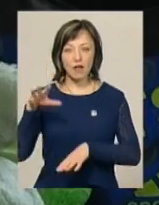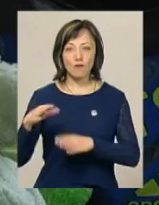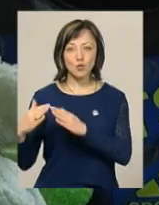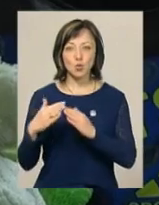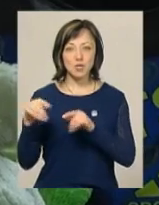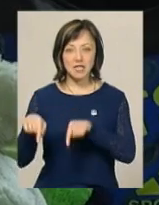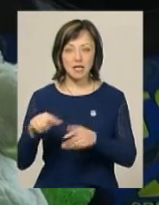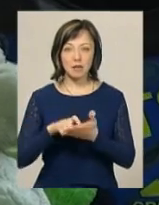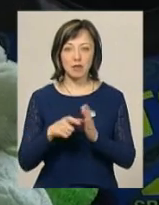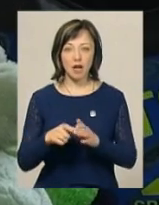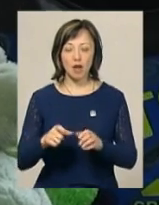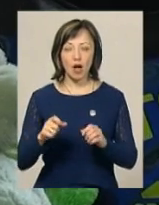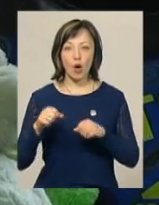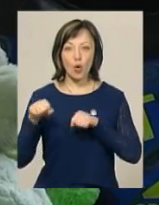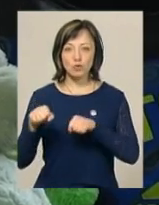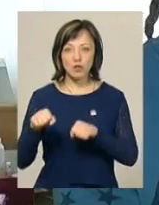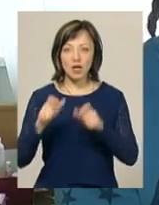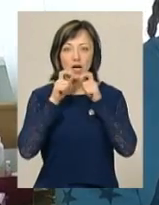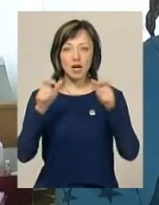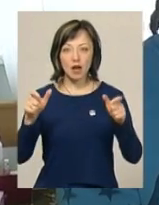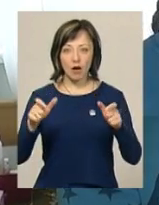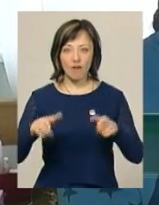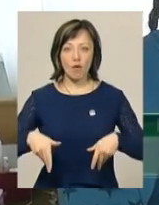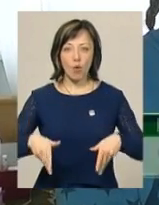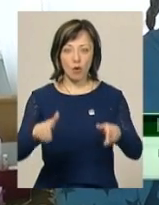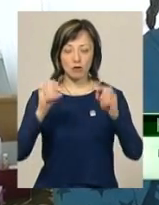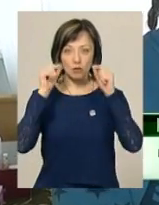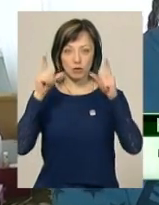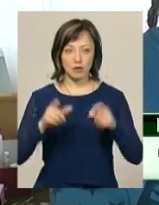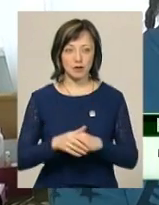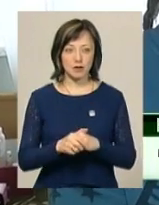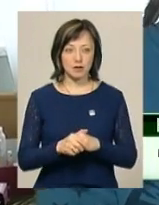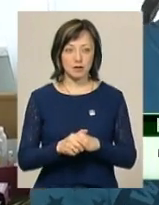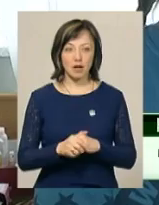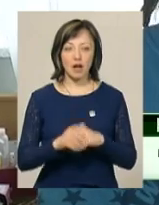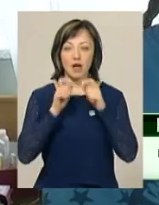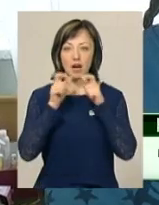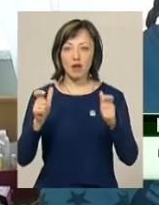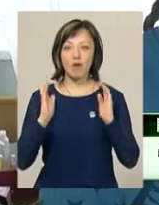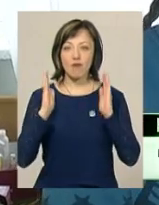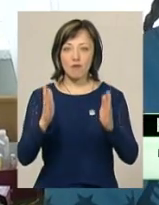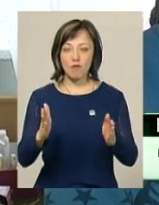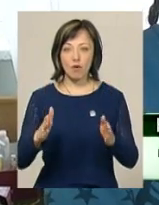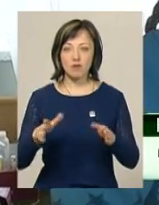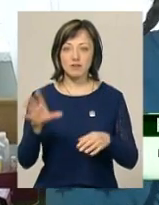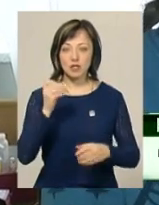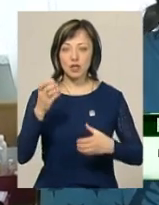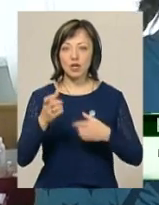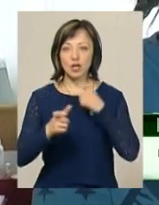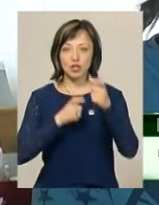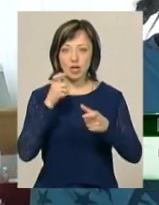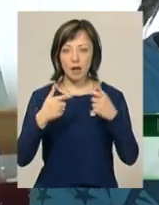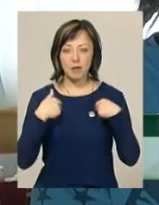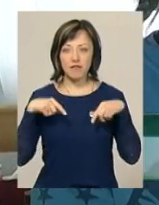кімнаті. Каже, їх розбудив крик у коридорі. Почули, звичайно, шкрик з коридору. Там була паніка, всі кричали.